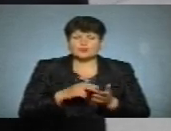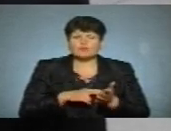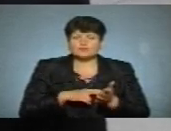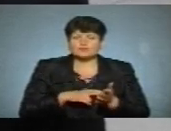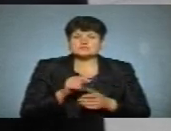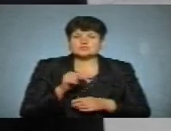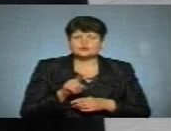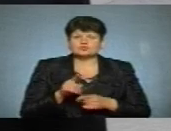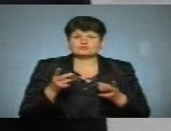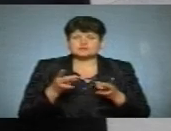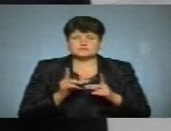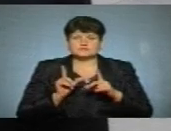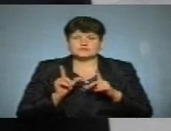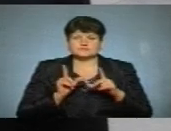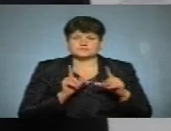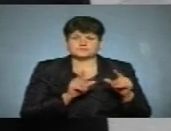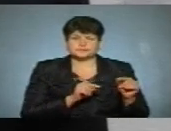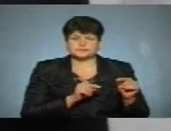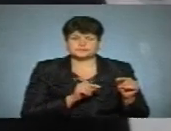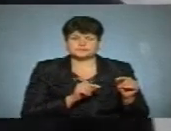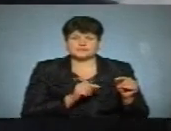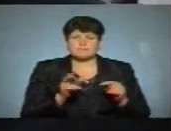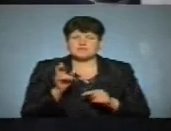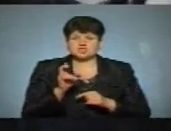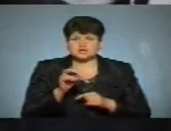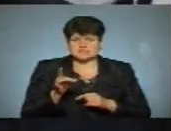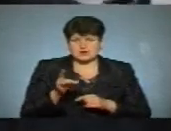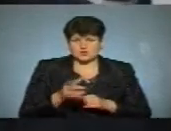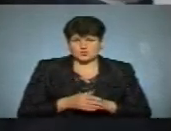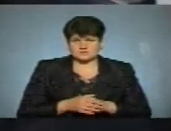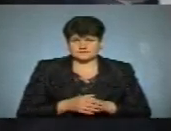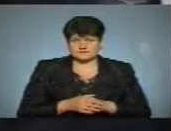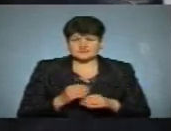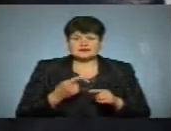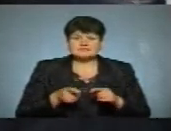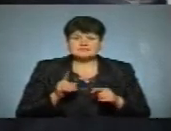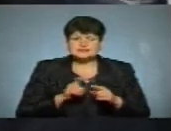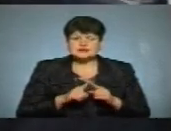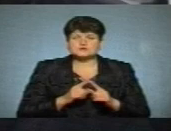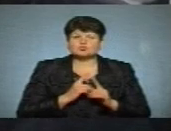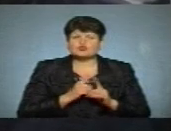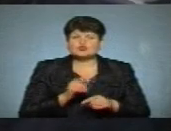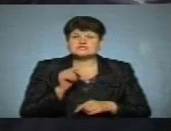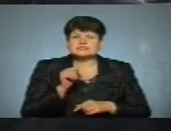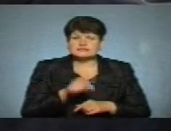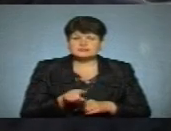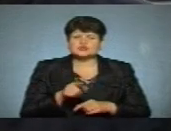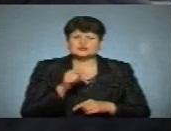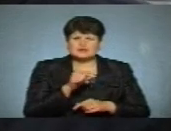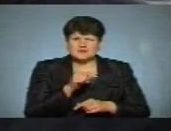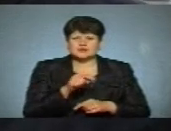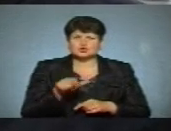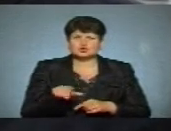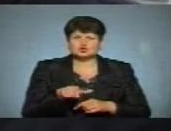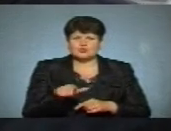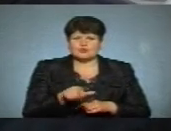що потрібно буде доїжджати до Бережанського району. Це супроводжується тим, що там дорога в